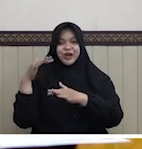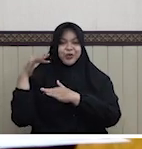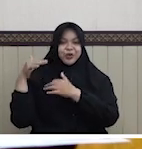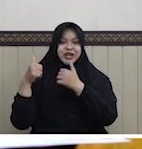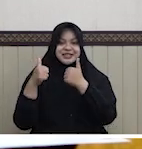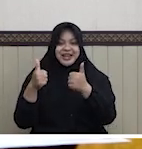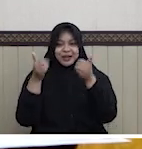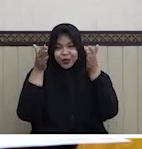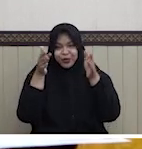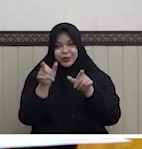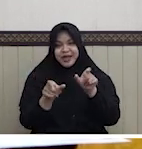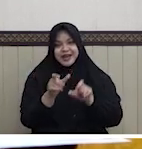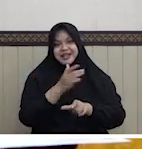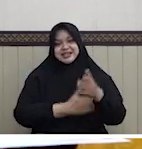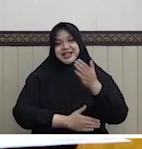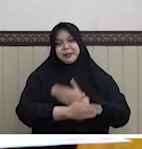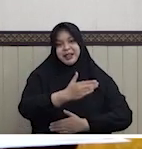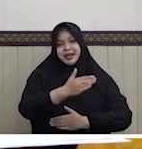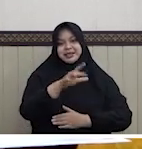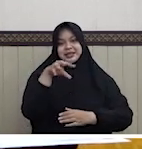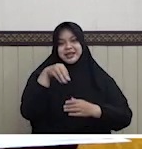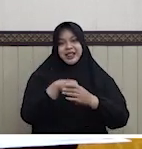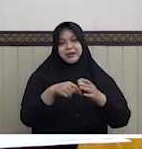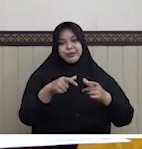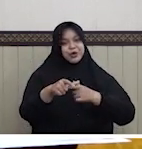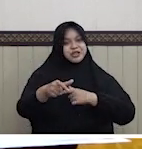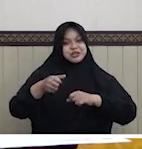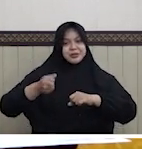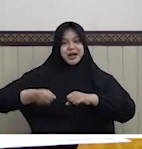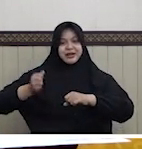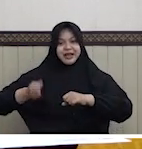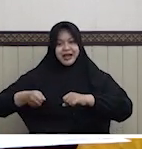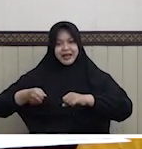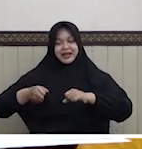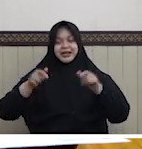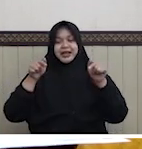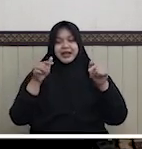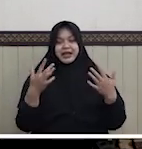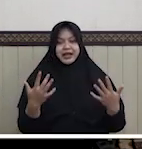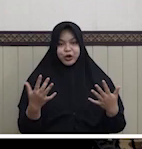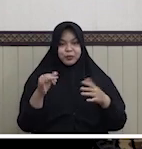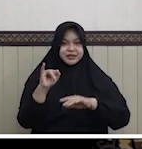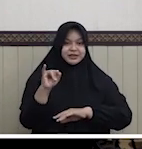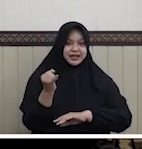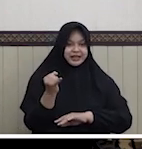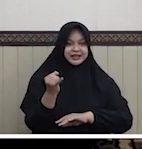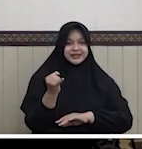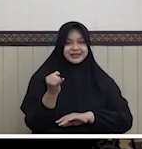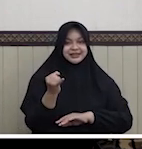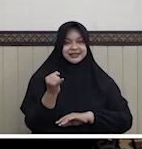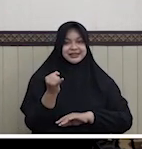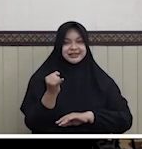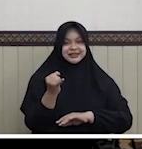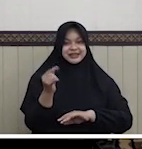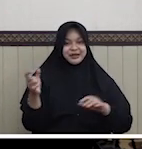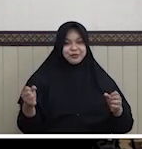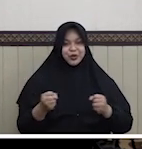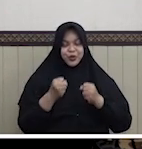yang layak untuk penyandang disabilitas dalam proses peradilan nah ini menjadi